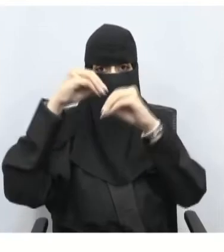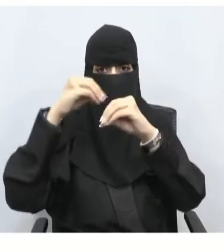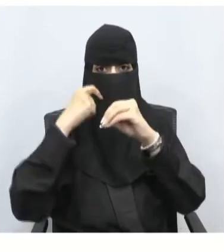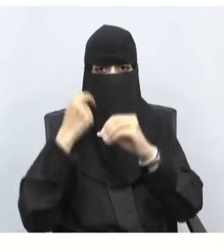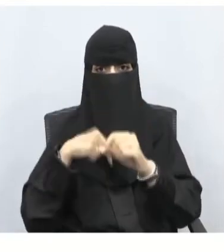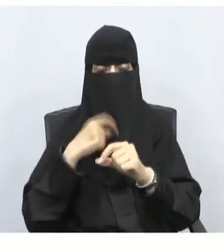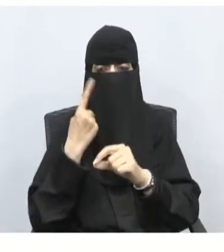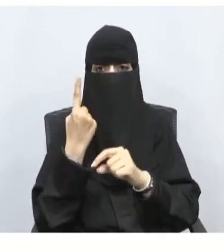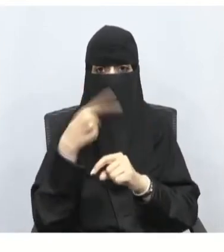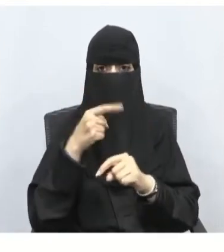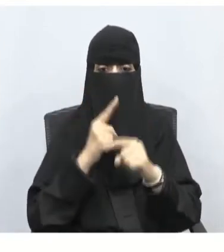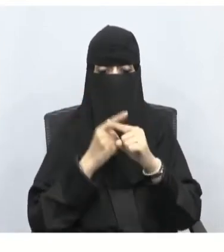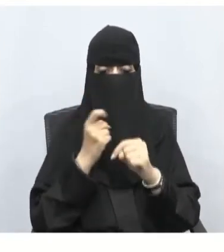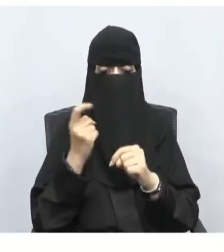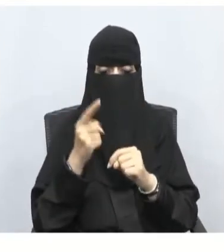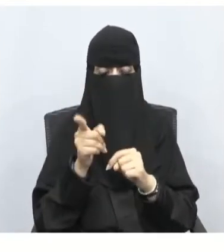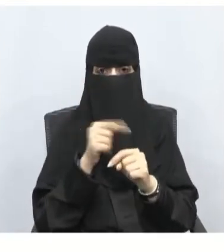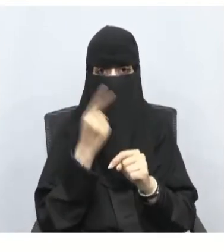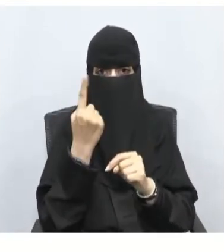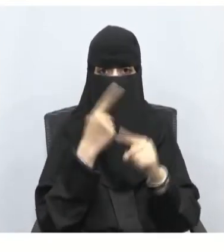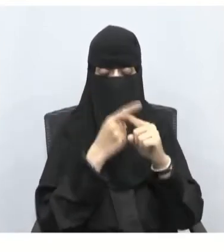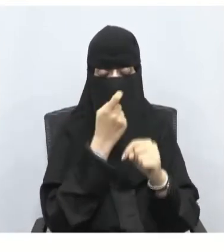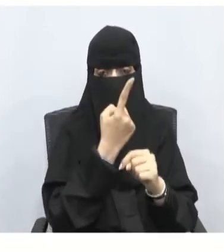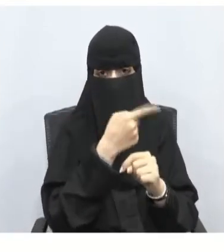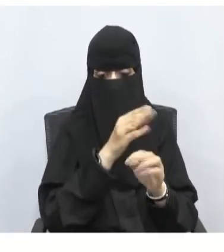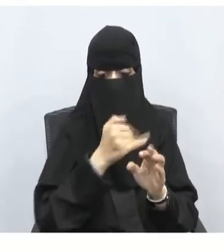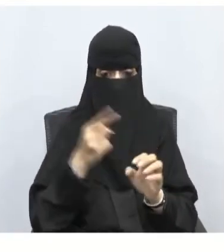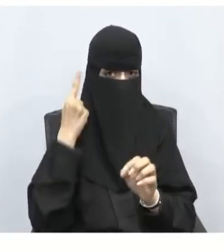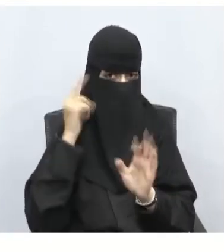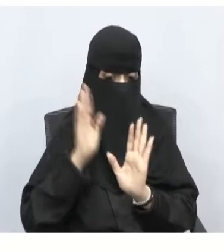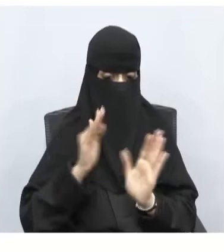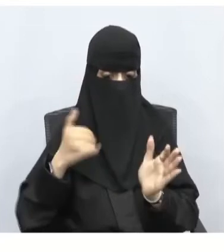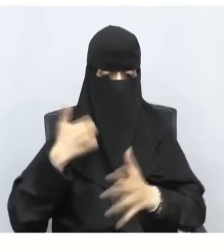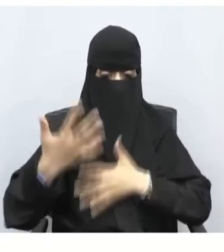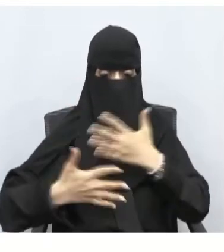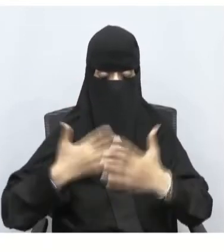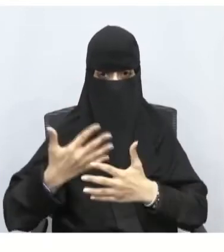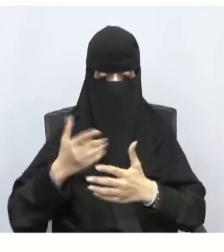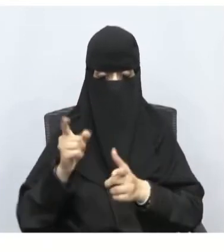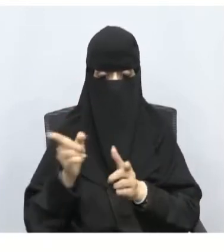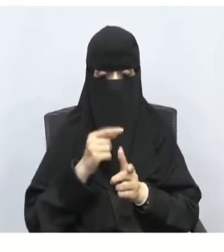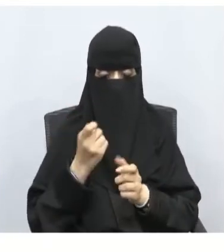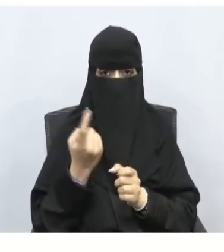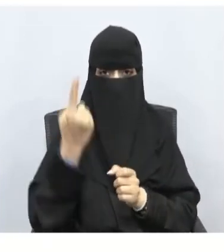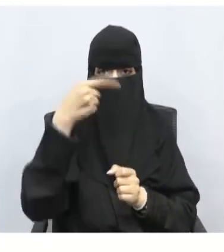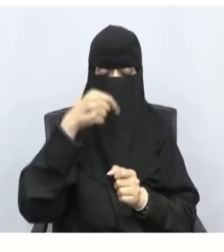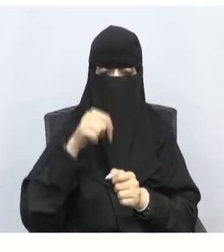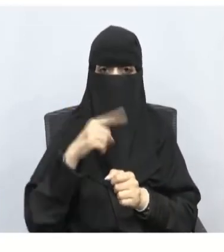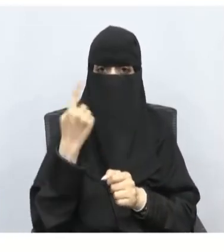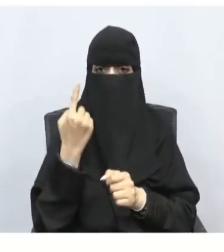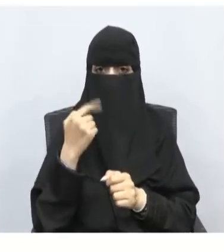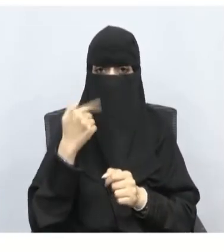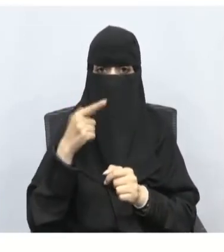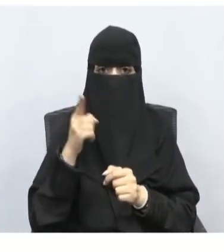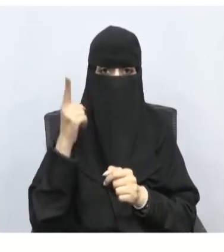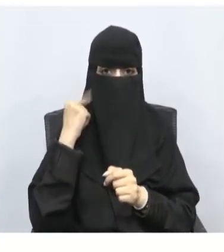10، كأني أضرب 1 في 10 حيصبح لدي كم؟ 10، إذن تضاعفت إلى 10 أضعاف، لكن